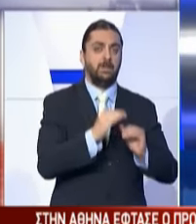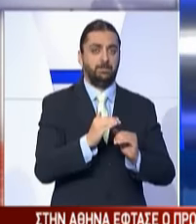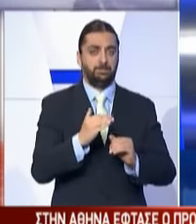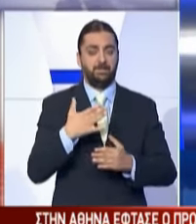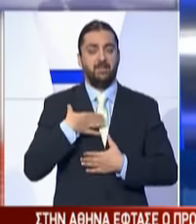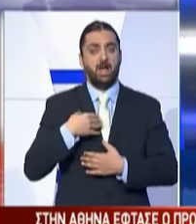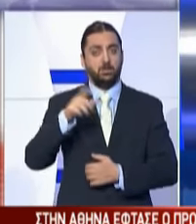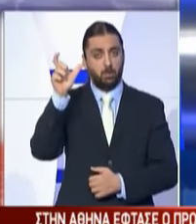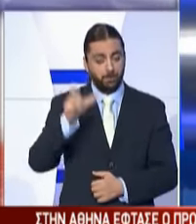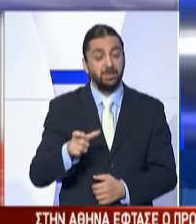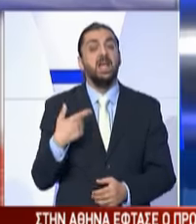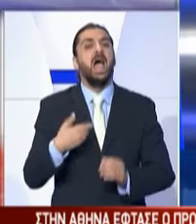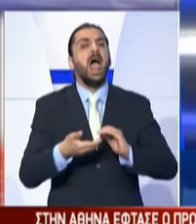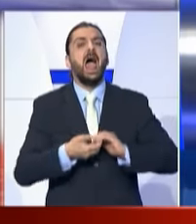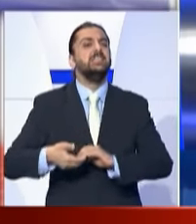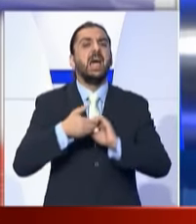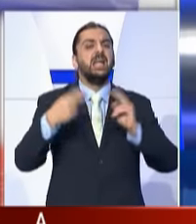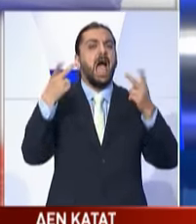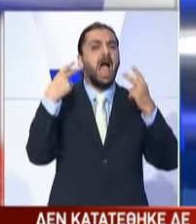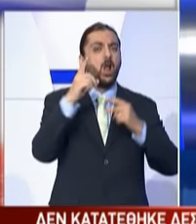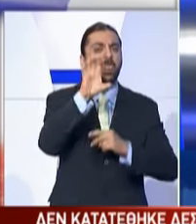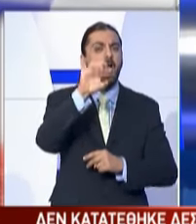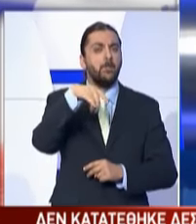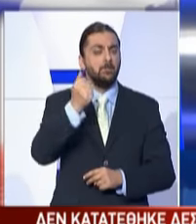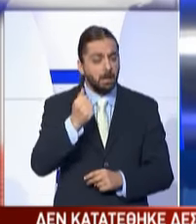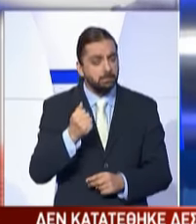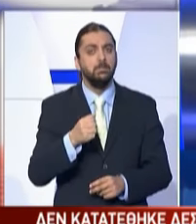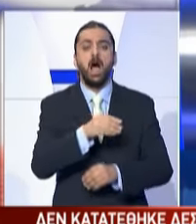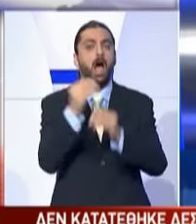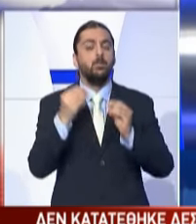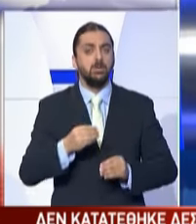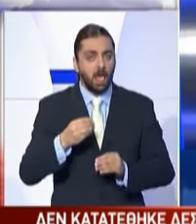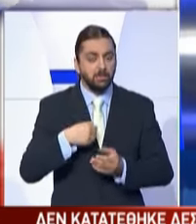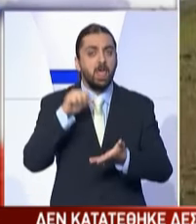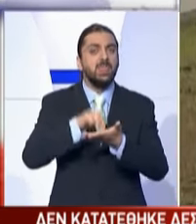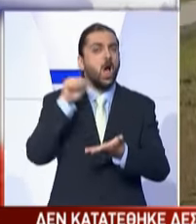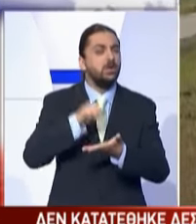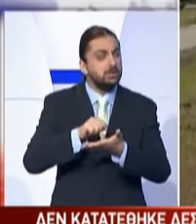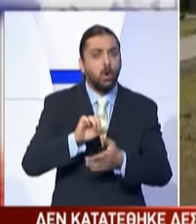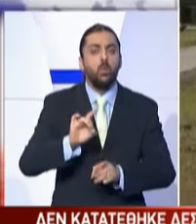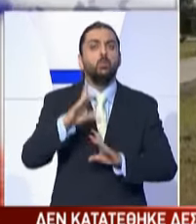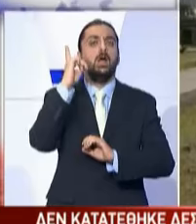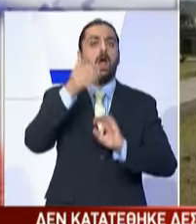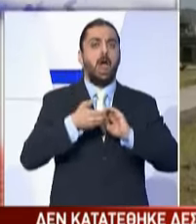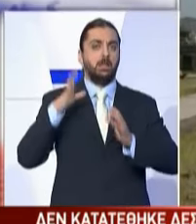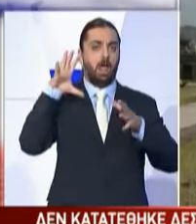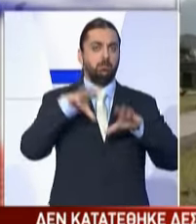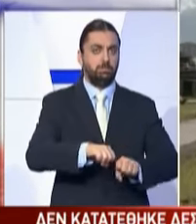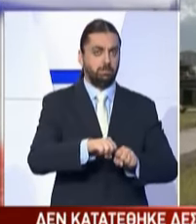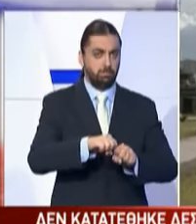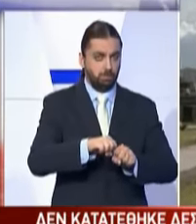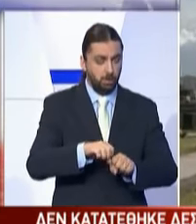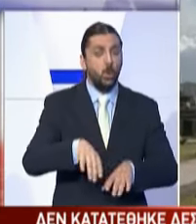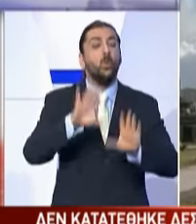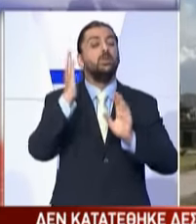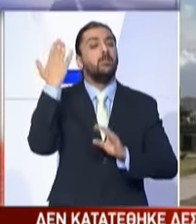χωρίς μνηστήρες έμεινε τελικά η ΔΕΠΑ, καθώς δεν κατατέθηκε καμία δεσμευτική προσφορά στο διαγωνισμό για την ιδιωτικοποίησή της,